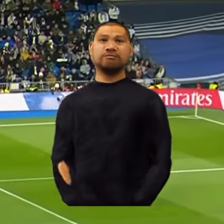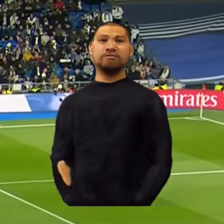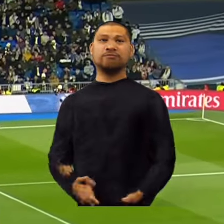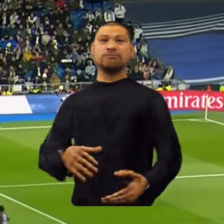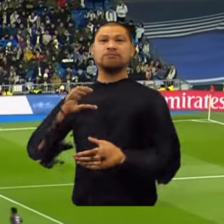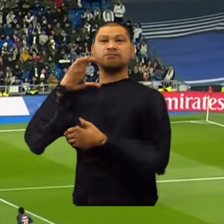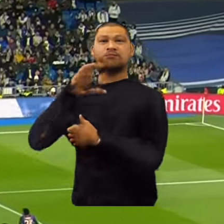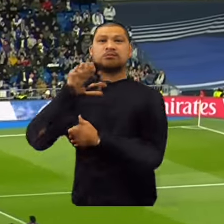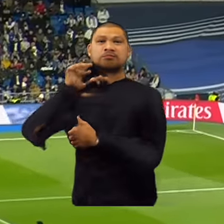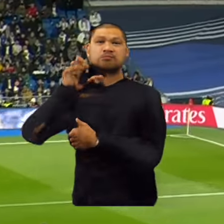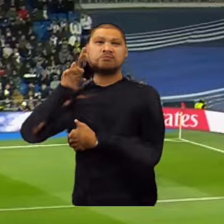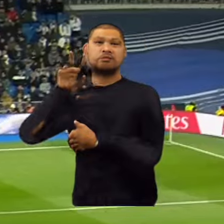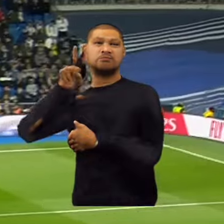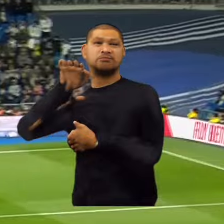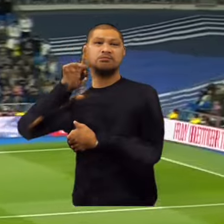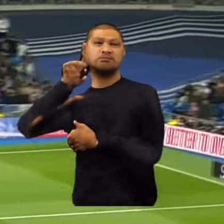Camavinga.